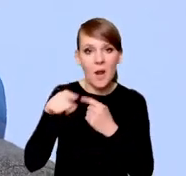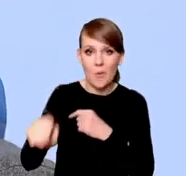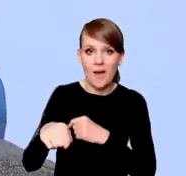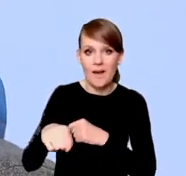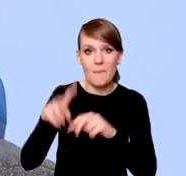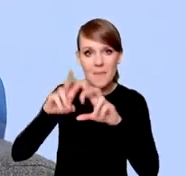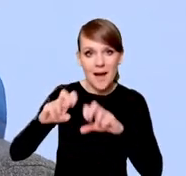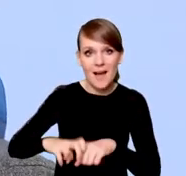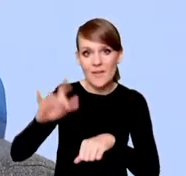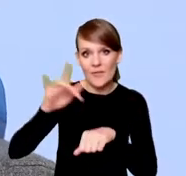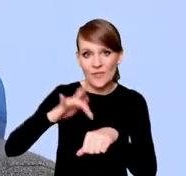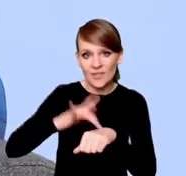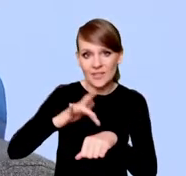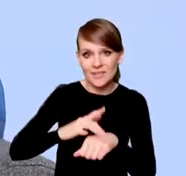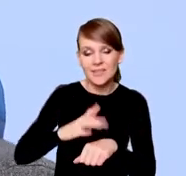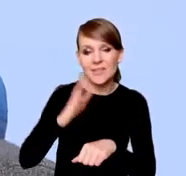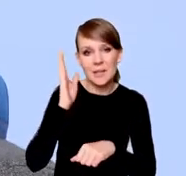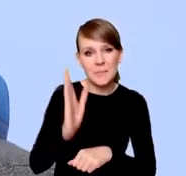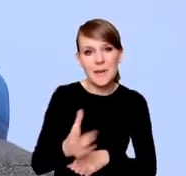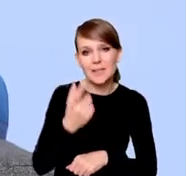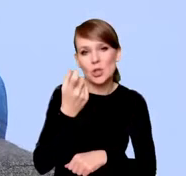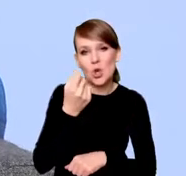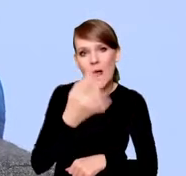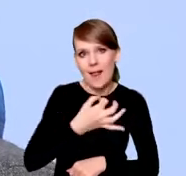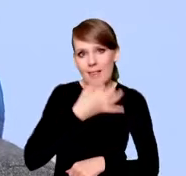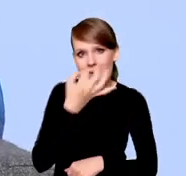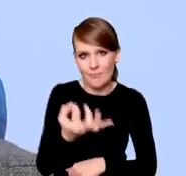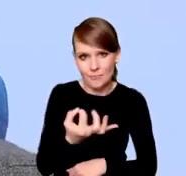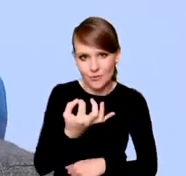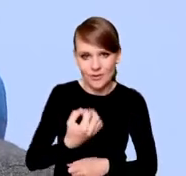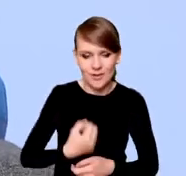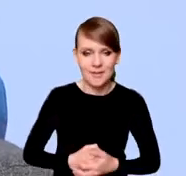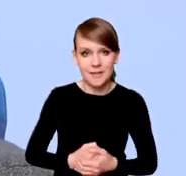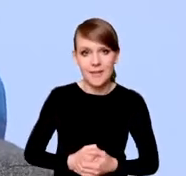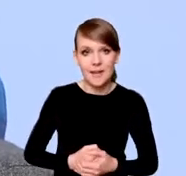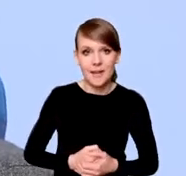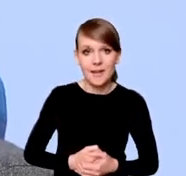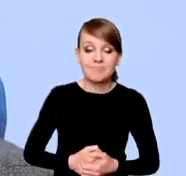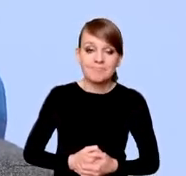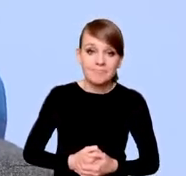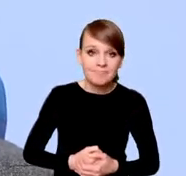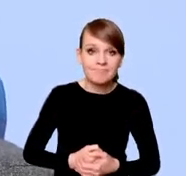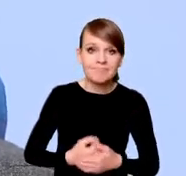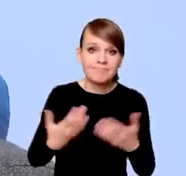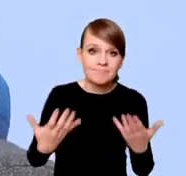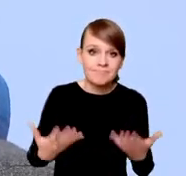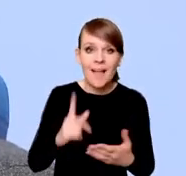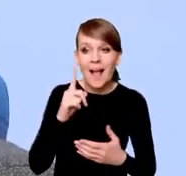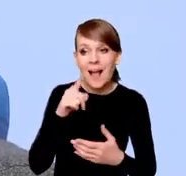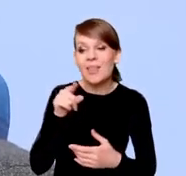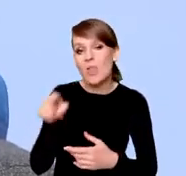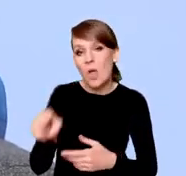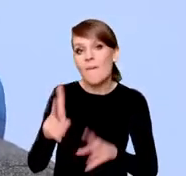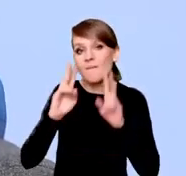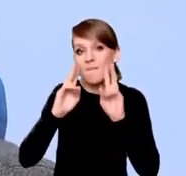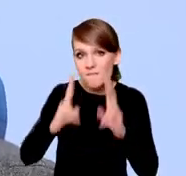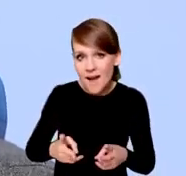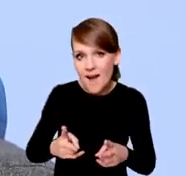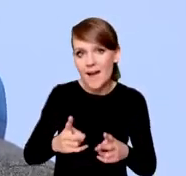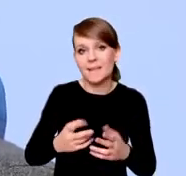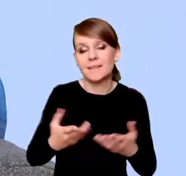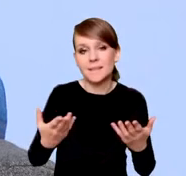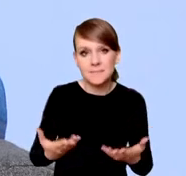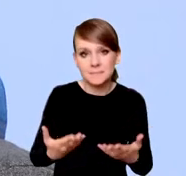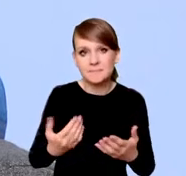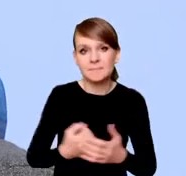będą trochę lepsze. No ale musimy się zmierzyć z rzeczywistością i z